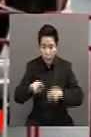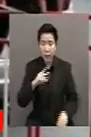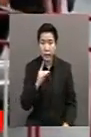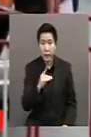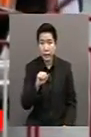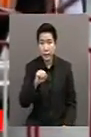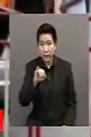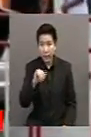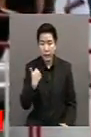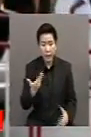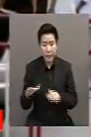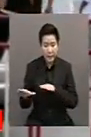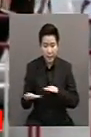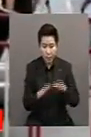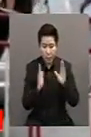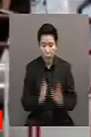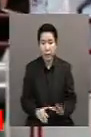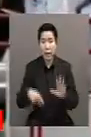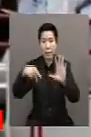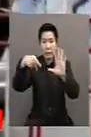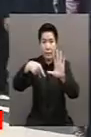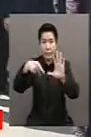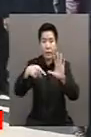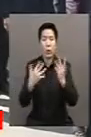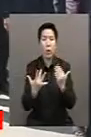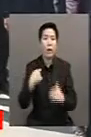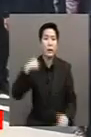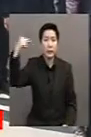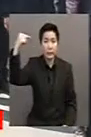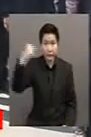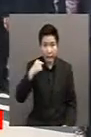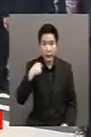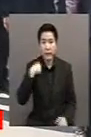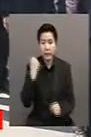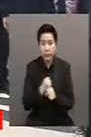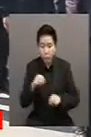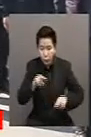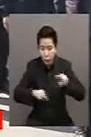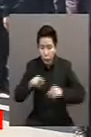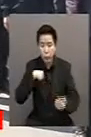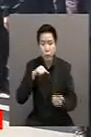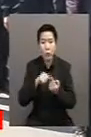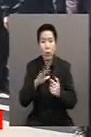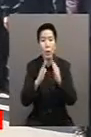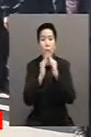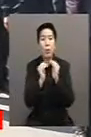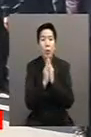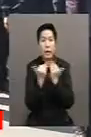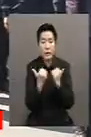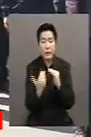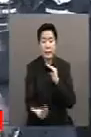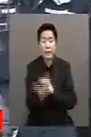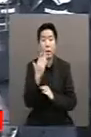ค่ะเตรียมกำลังรวมกันกว่า 5,000 นายทีเดียวรอรับคำสั่งในการปฏิบัติการเข้าตรวจค้นภายในวัดในช่วงเช้า